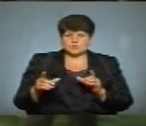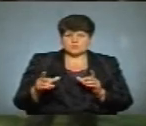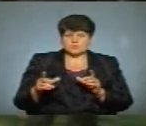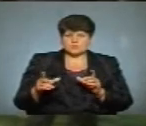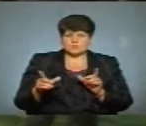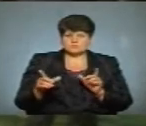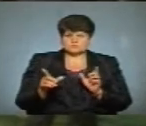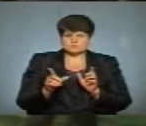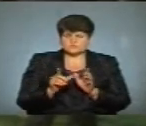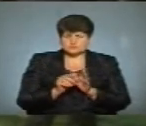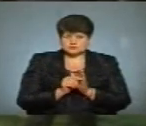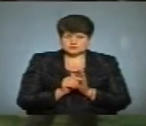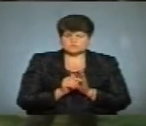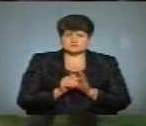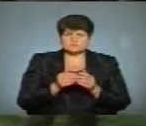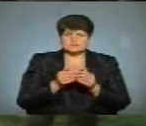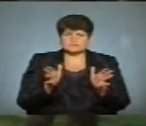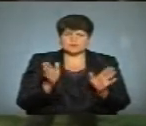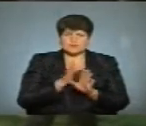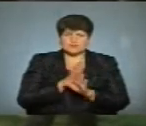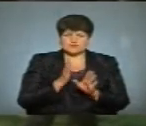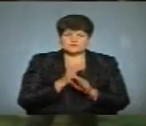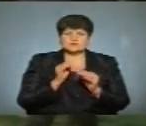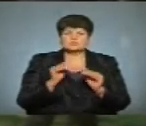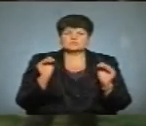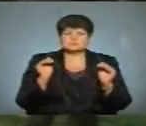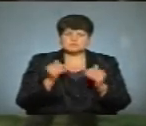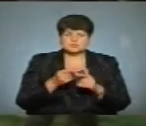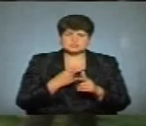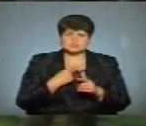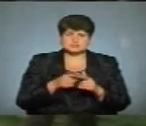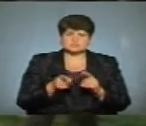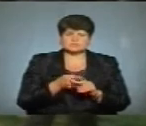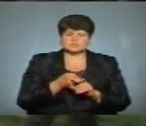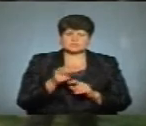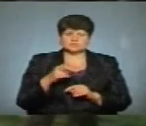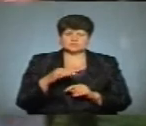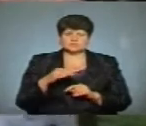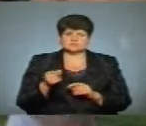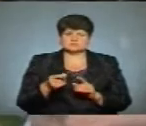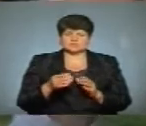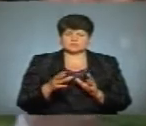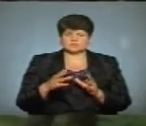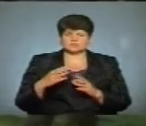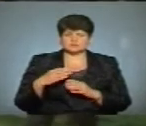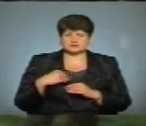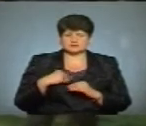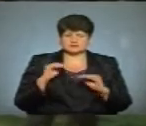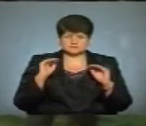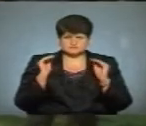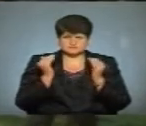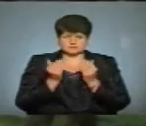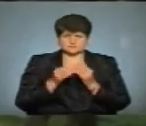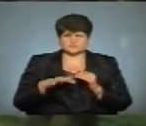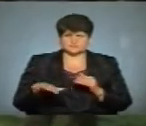джерелом на відкритому повітрі буде на порядки нижча, аніж інфікуюча доза при контакті в умовах закритого простору,